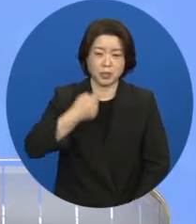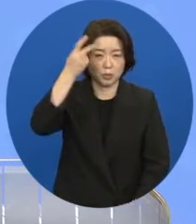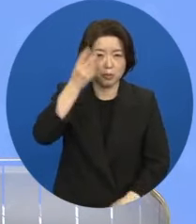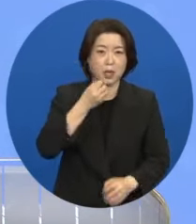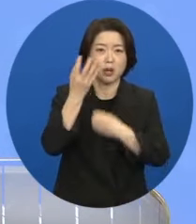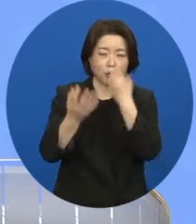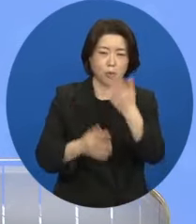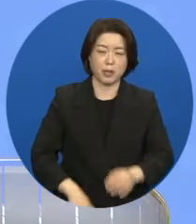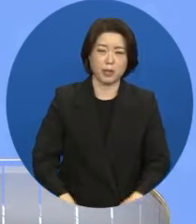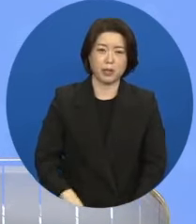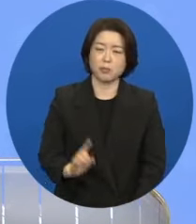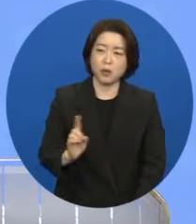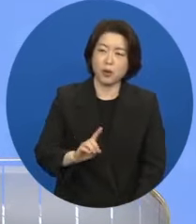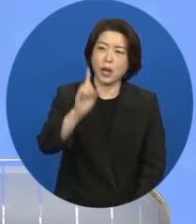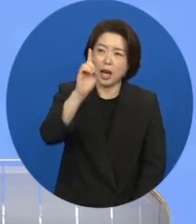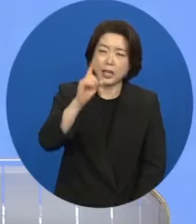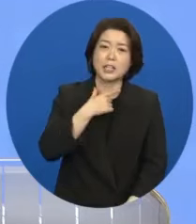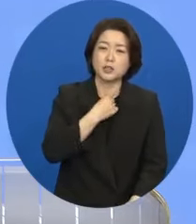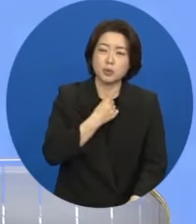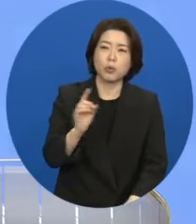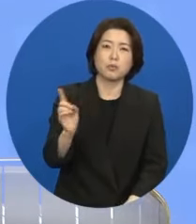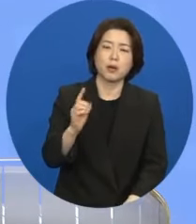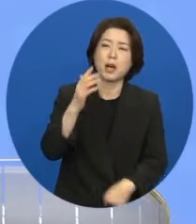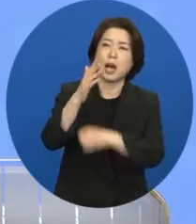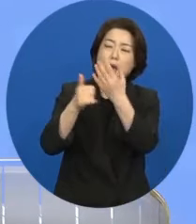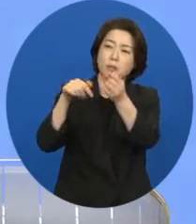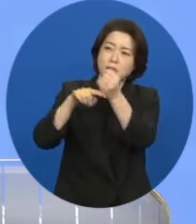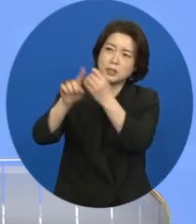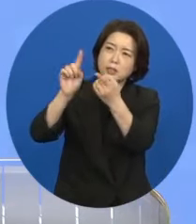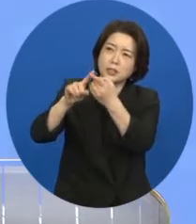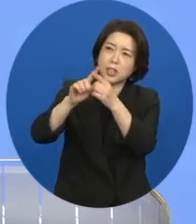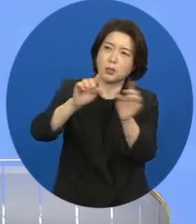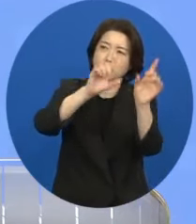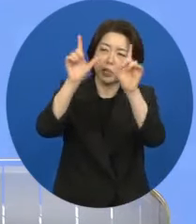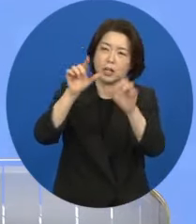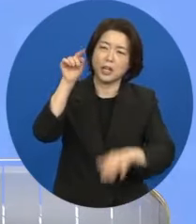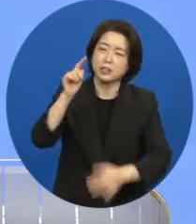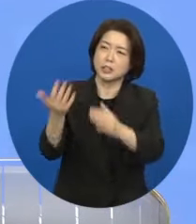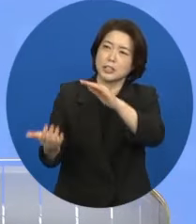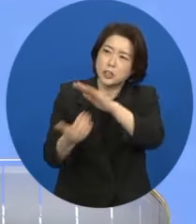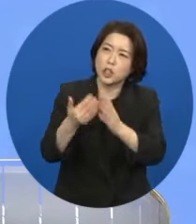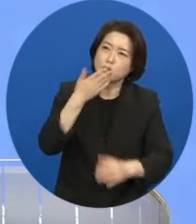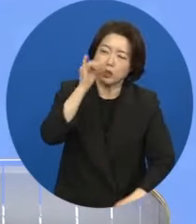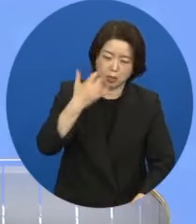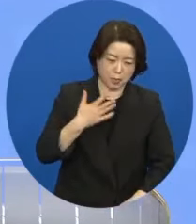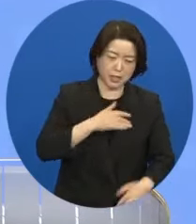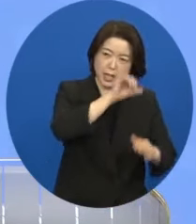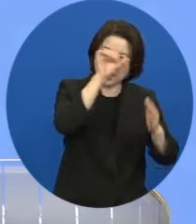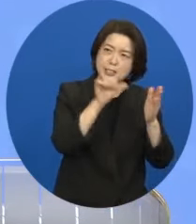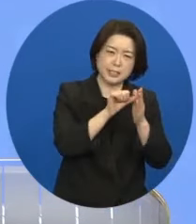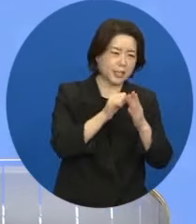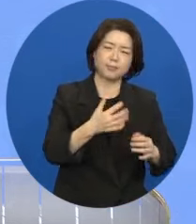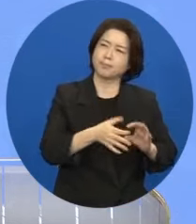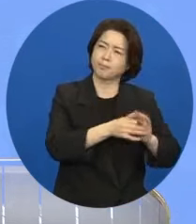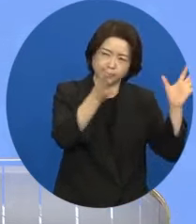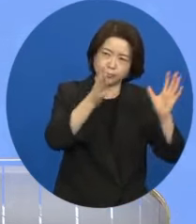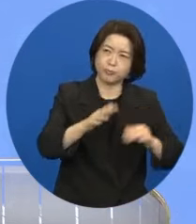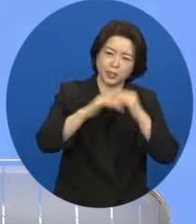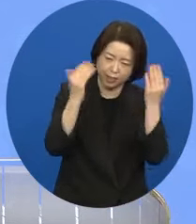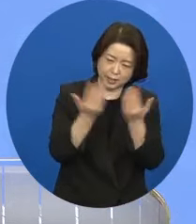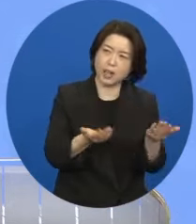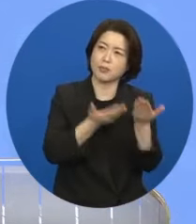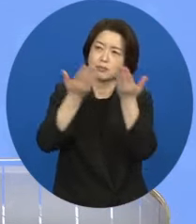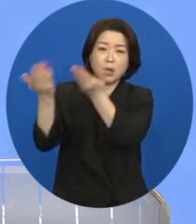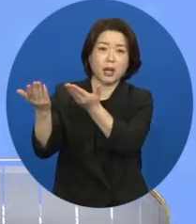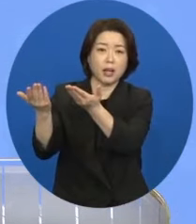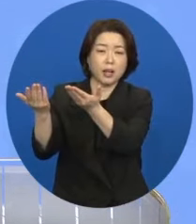있다면 하나님의 뜻대로 살아가는 것 그 뜻이 이루어질 수 있다면 나의 금 아끼지 않고 치겠습니다라고 했던